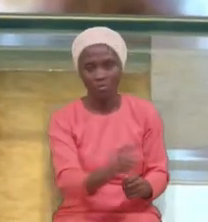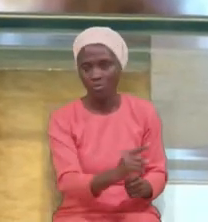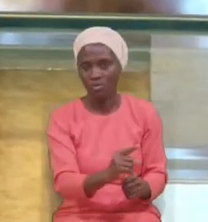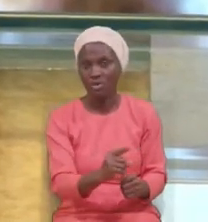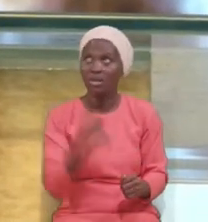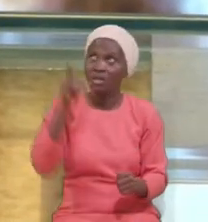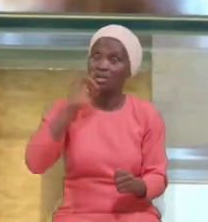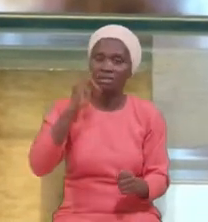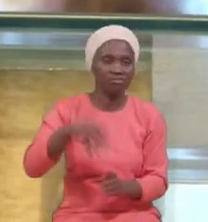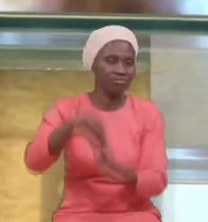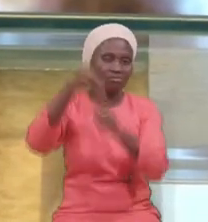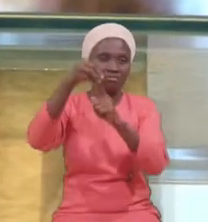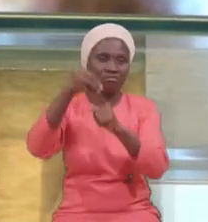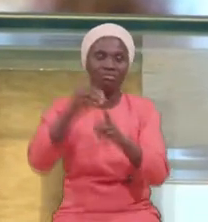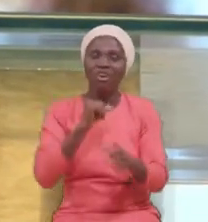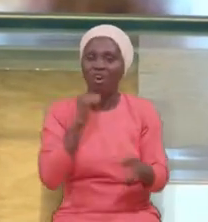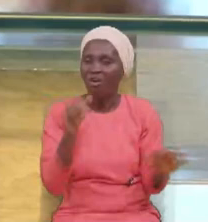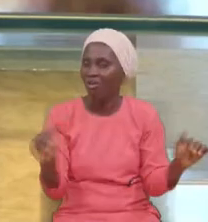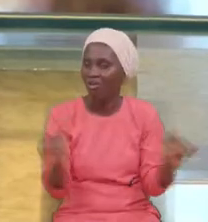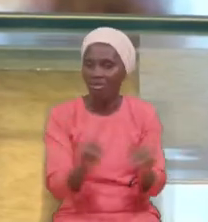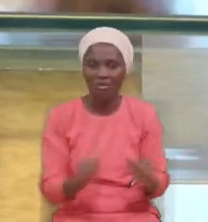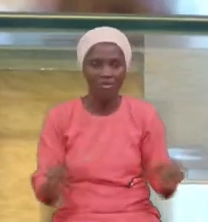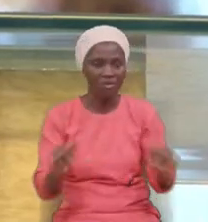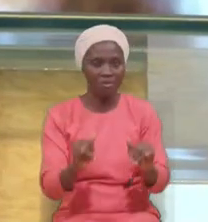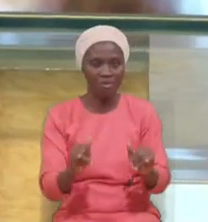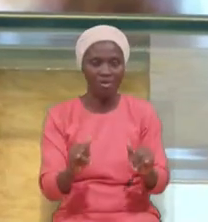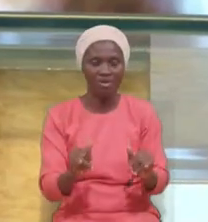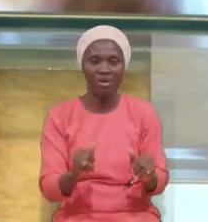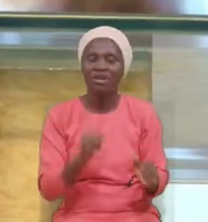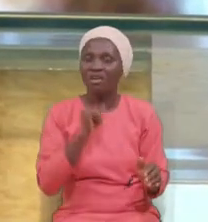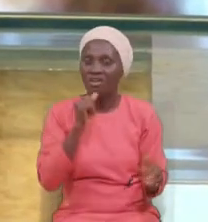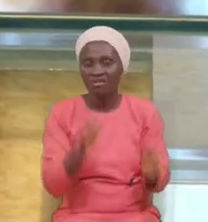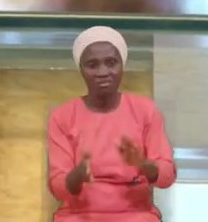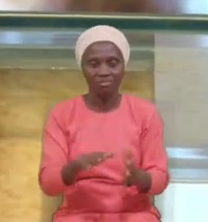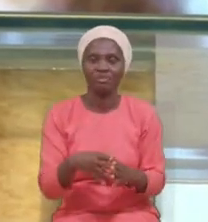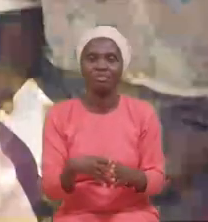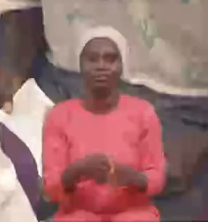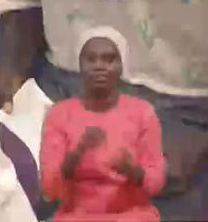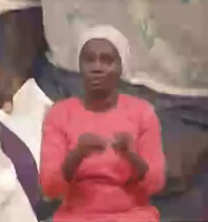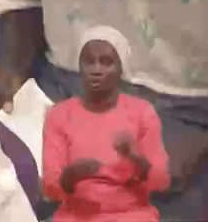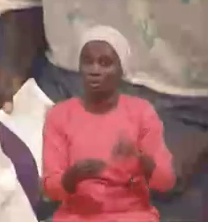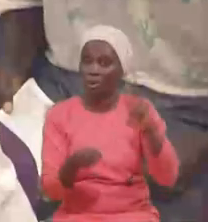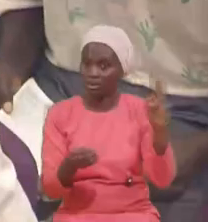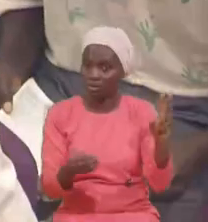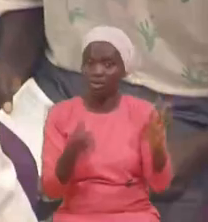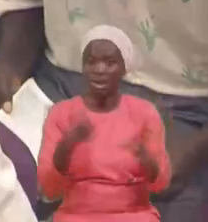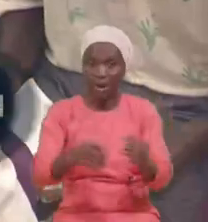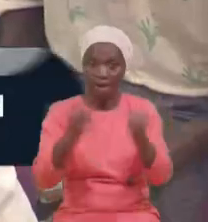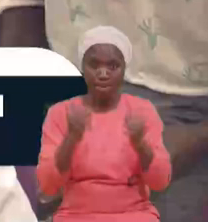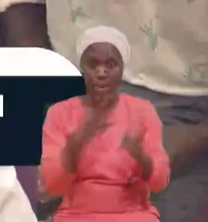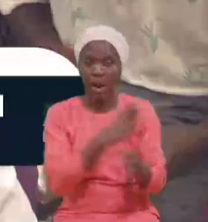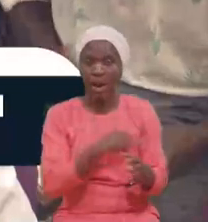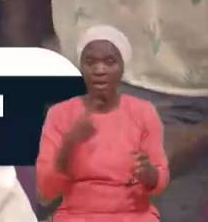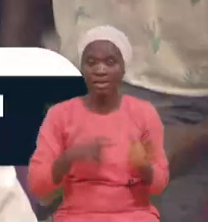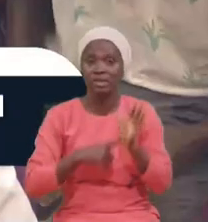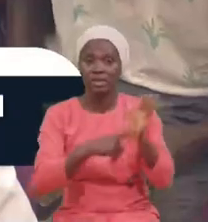libérateur inhabituel. Jésus est incomparable, il n'est à comparer à personne. Deuxième point, c'est la